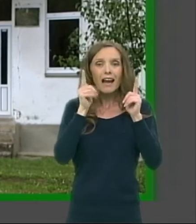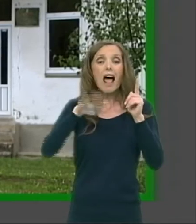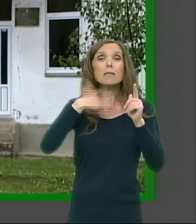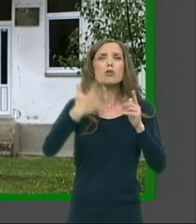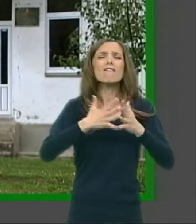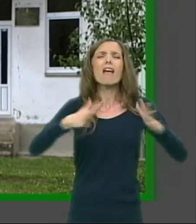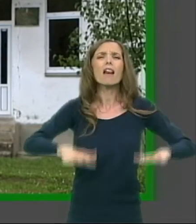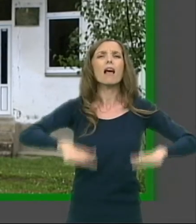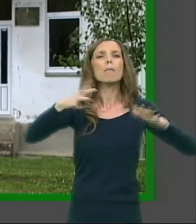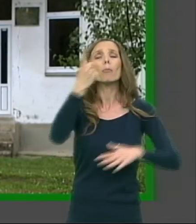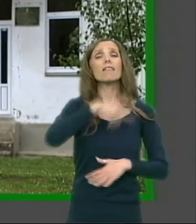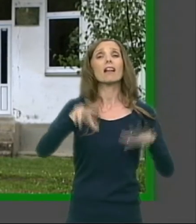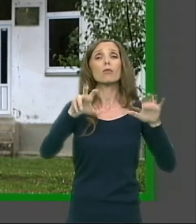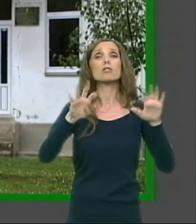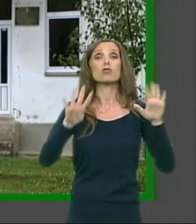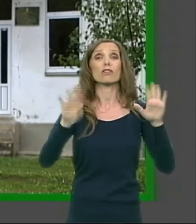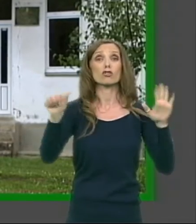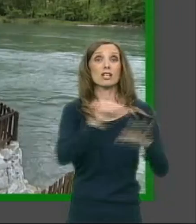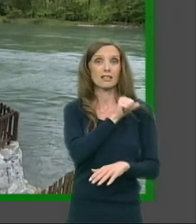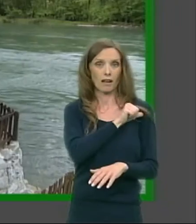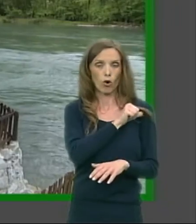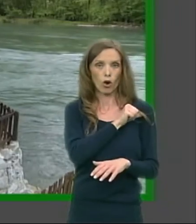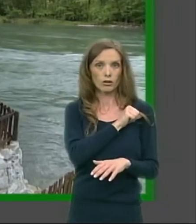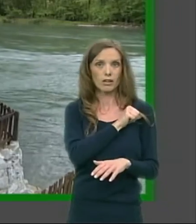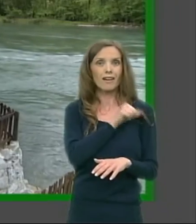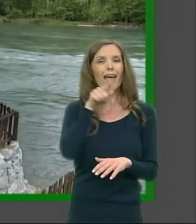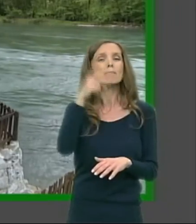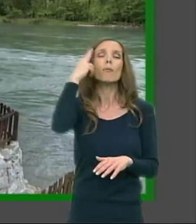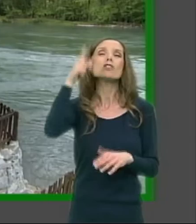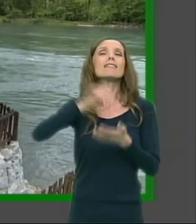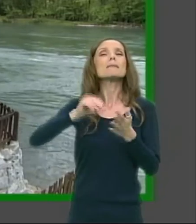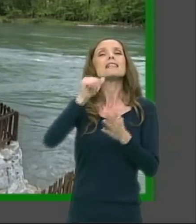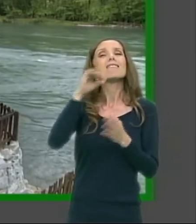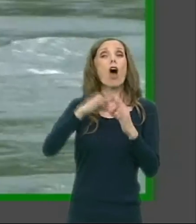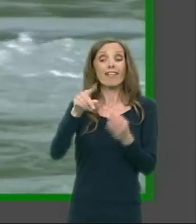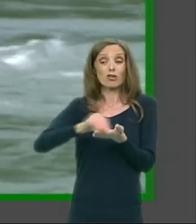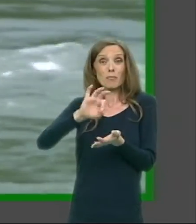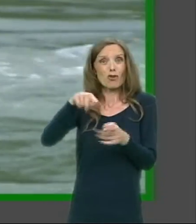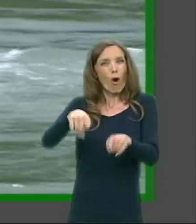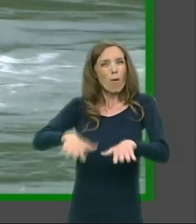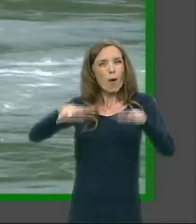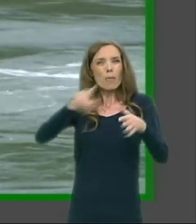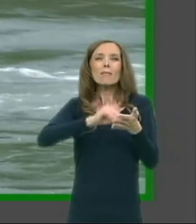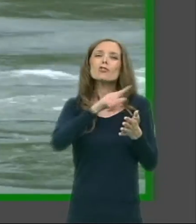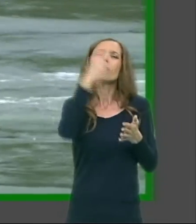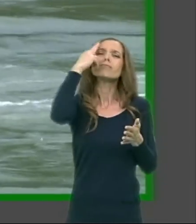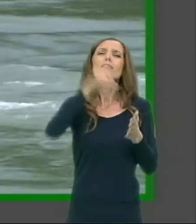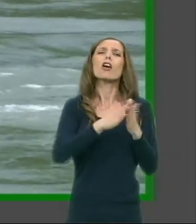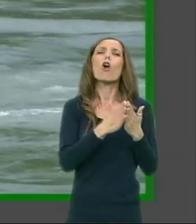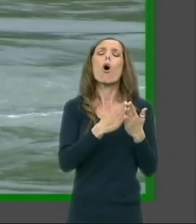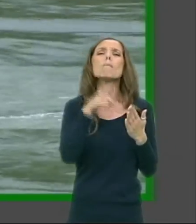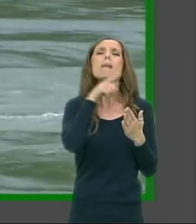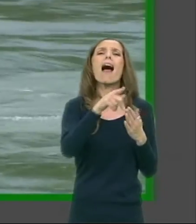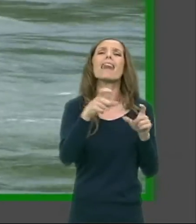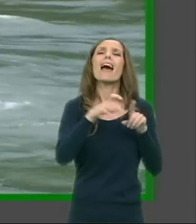poplava 1896. godine, o kojoj je naš poznati Nobelovac Ivo Andrić piše u svom čuvenom romanu Na Drini Ćuprija, je